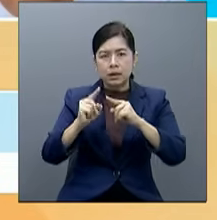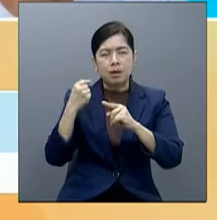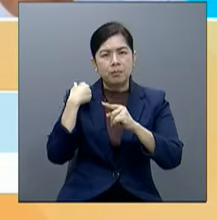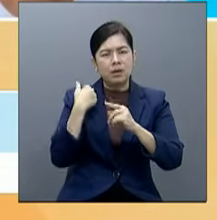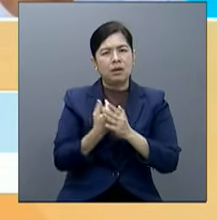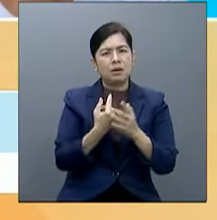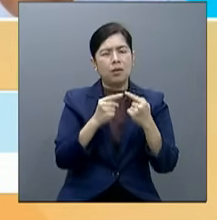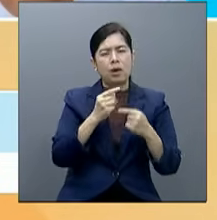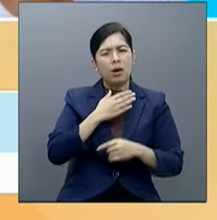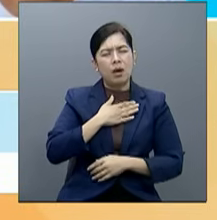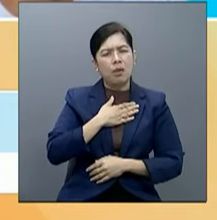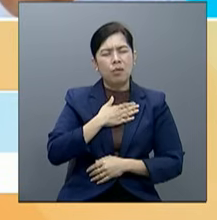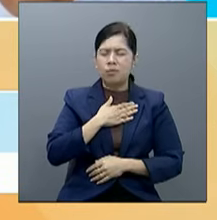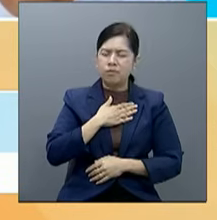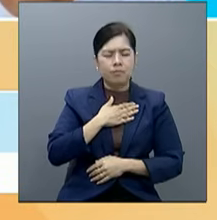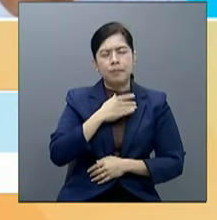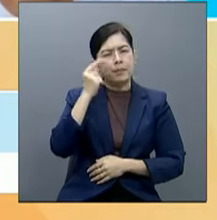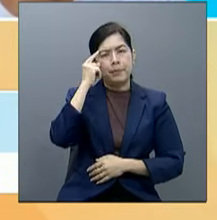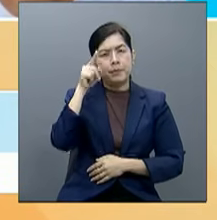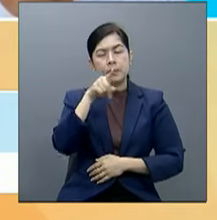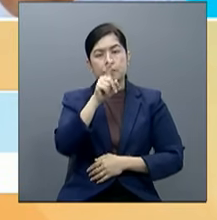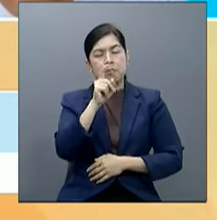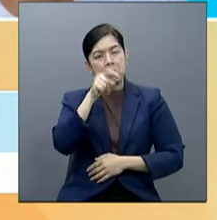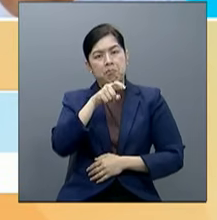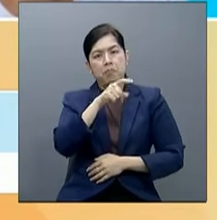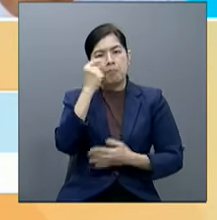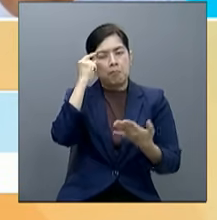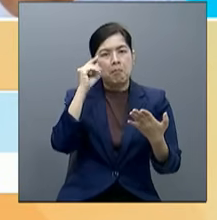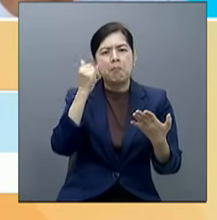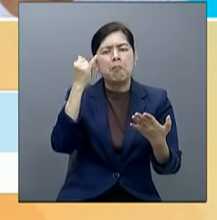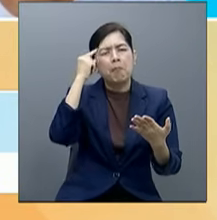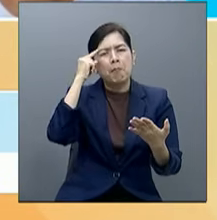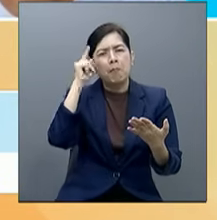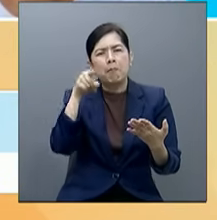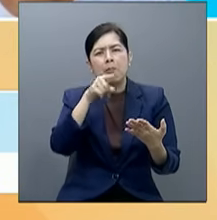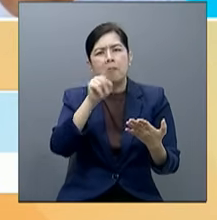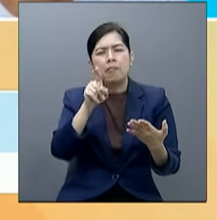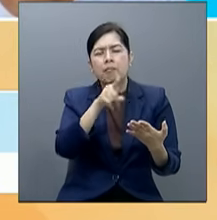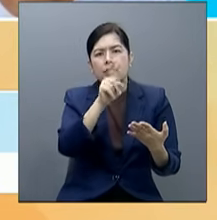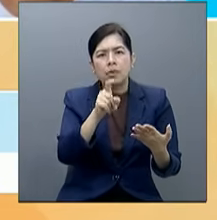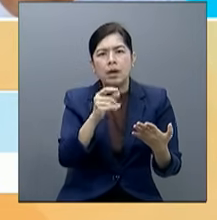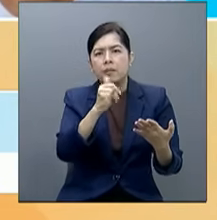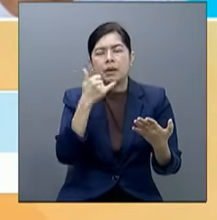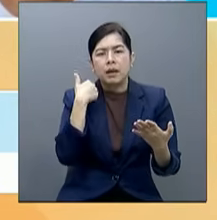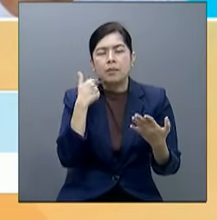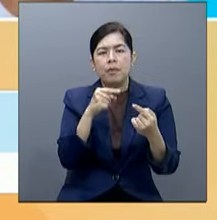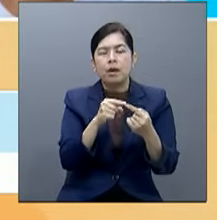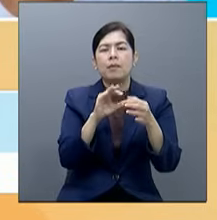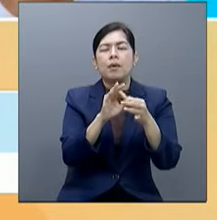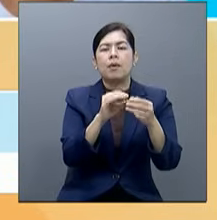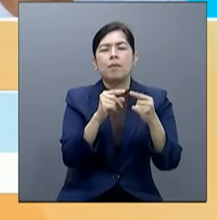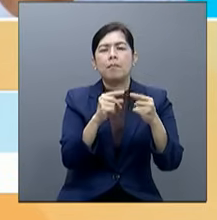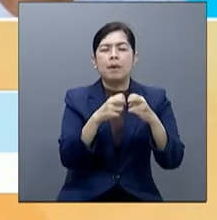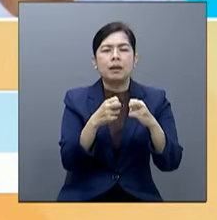ามันเป็นเพราะอะไรแต่ว่าที่แน่ๆนี่คือน่าจะเป็นเกี่ยวกับสภาวะโลกร้อนที่ฝนตกไม่ตามฤ